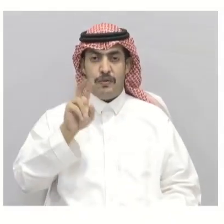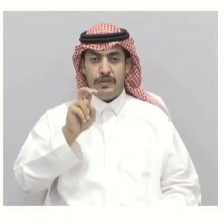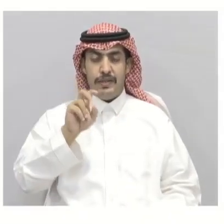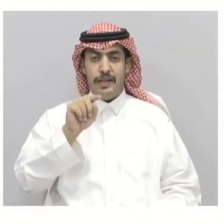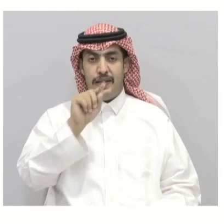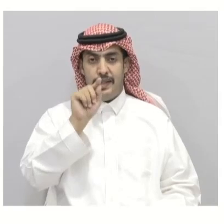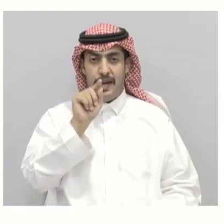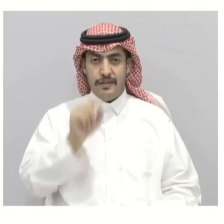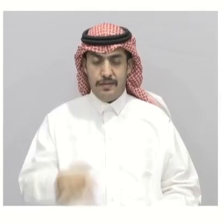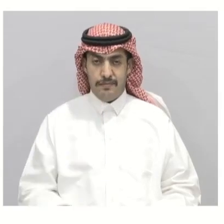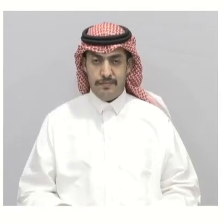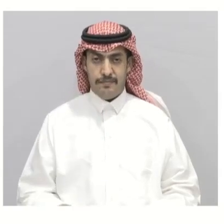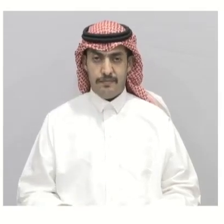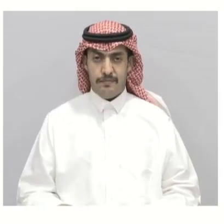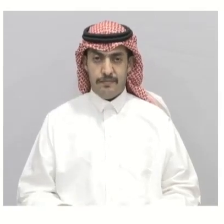درجه